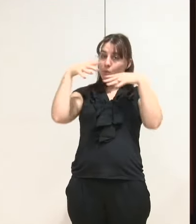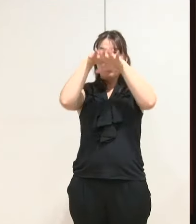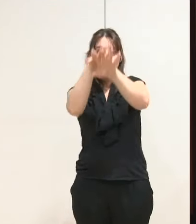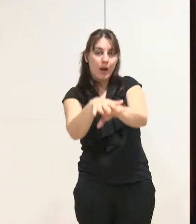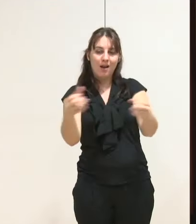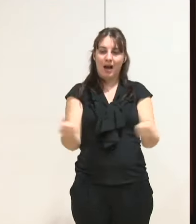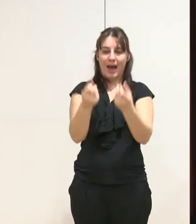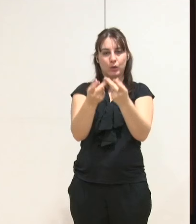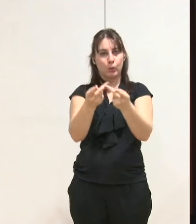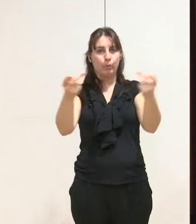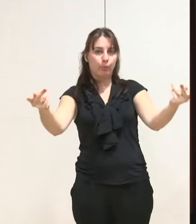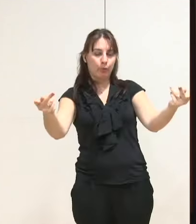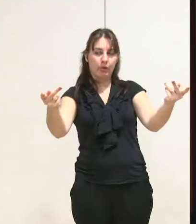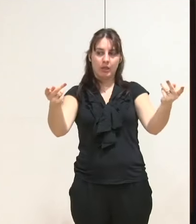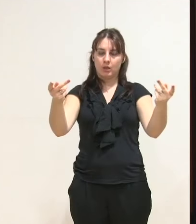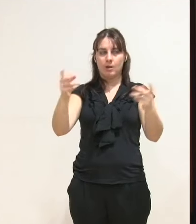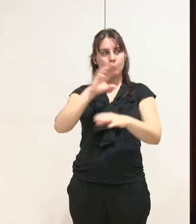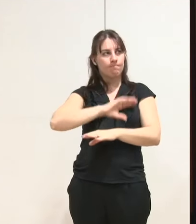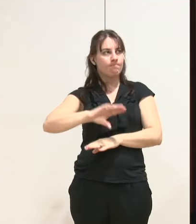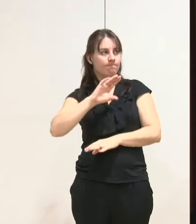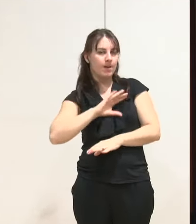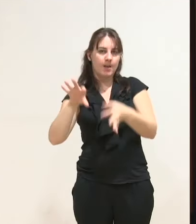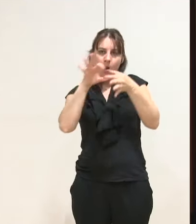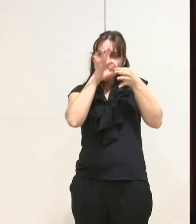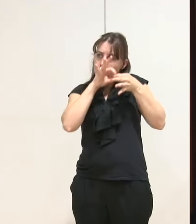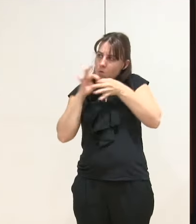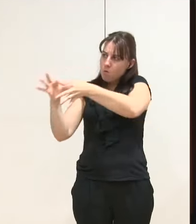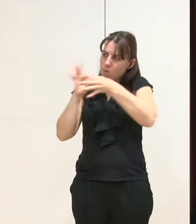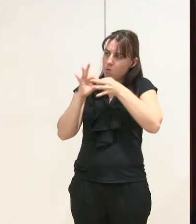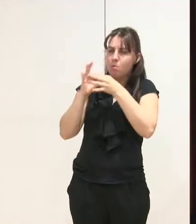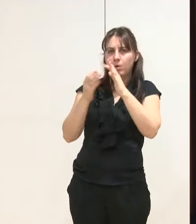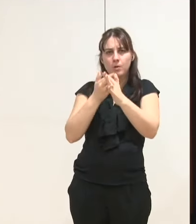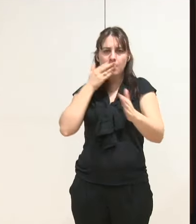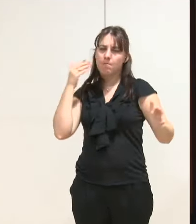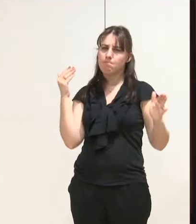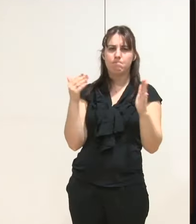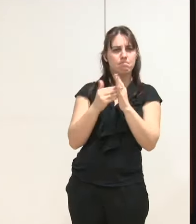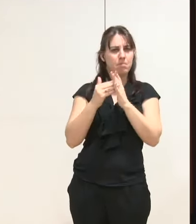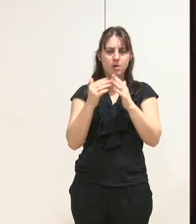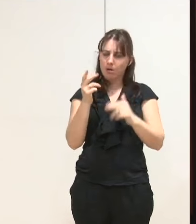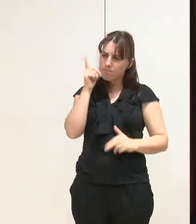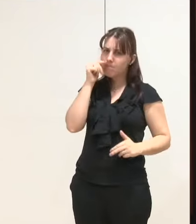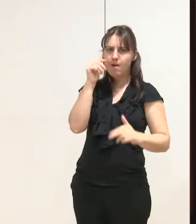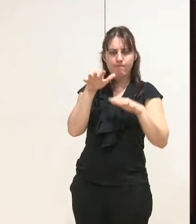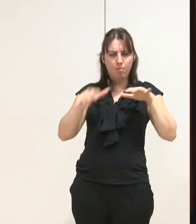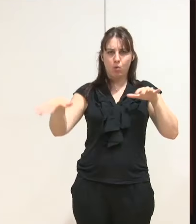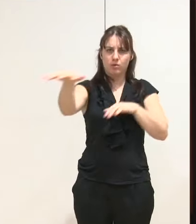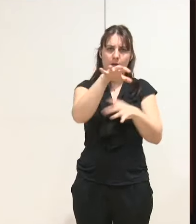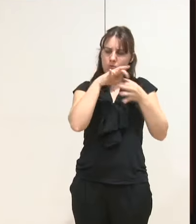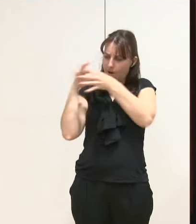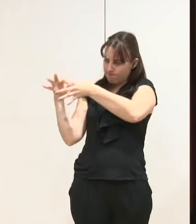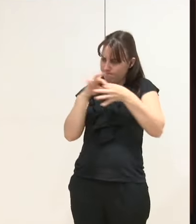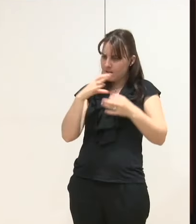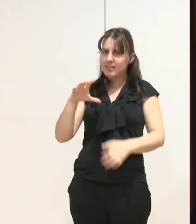action publique la plus coordonnée possible entre la ville et le CCAS sur les territoires puisse progresser